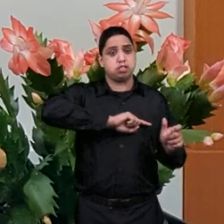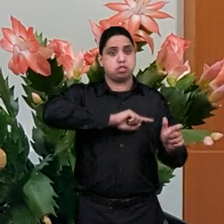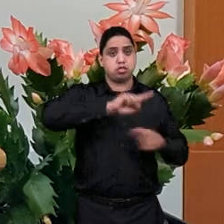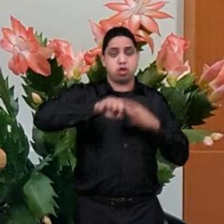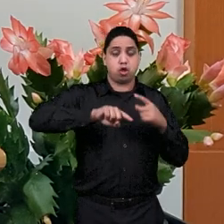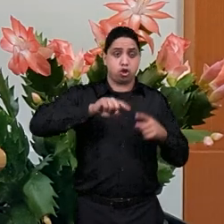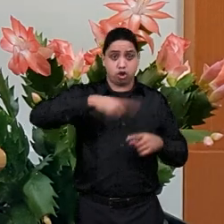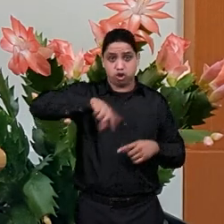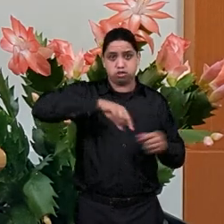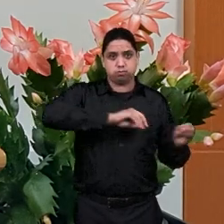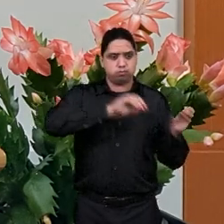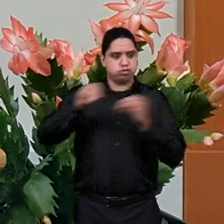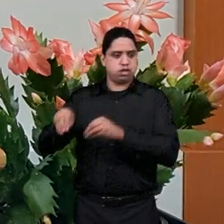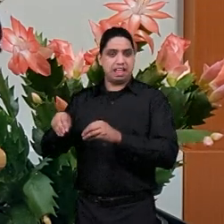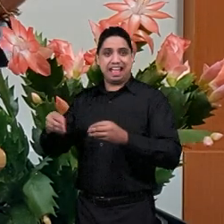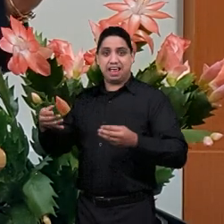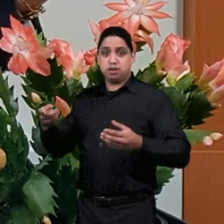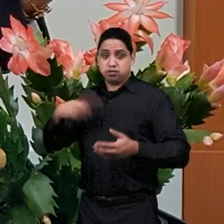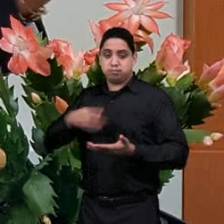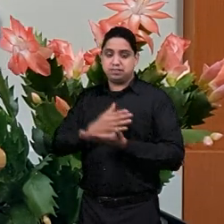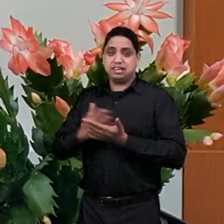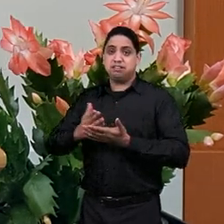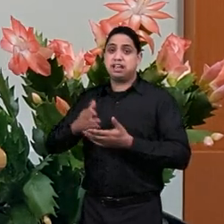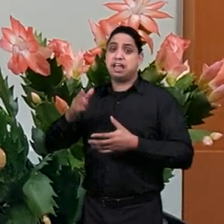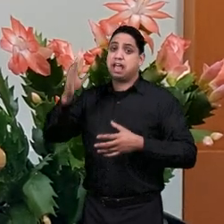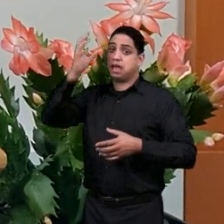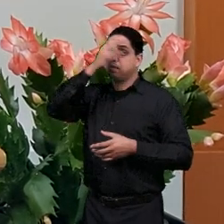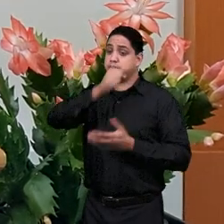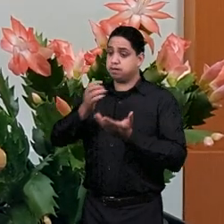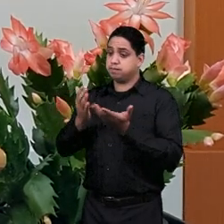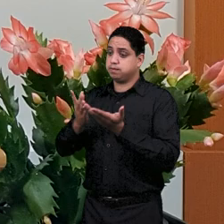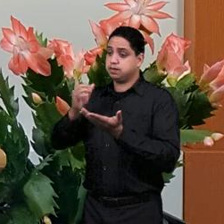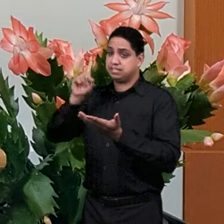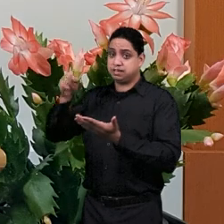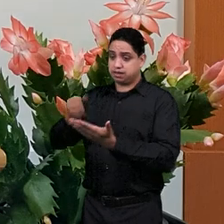Ce qui s'est passé au passé est appliqué dans